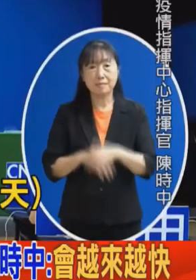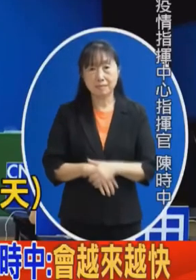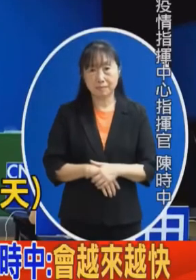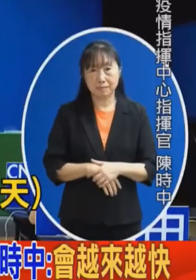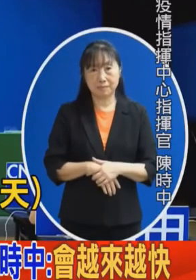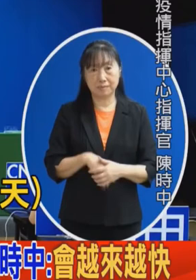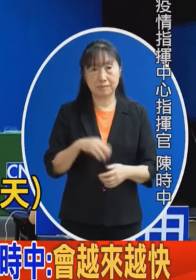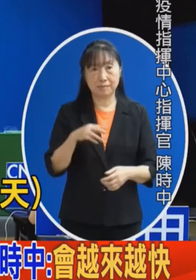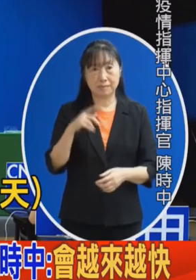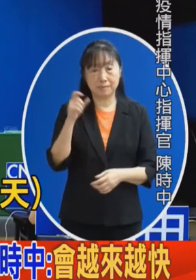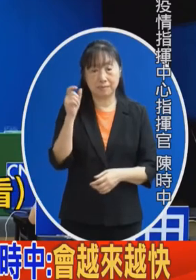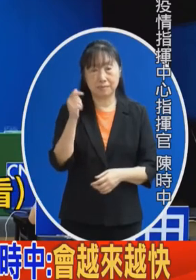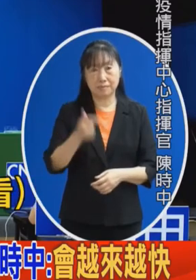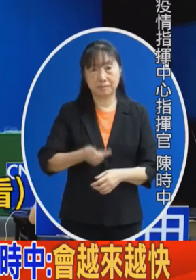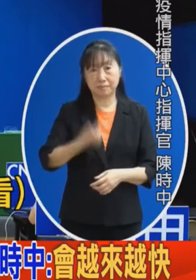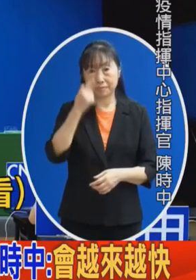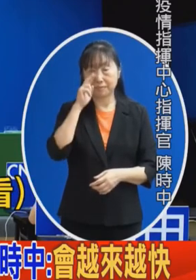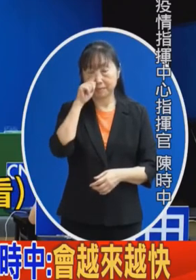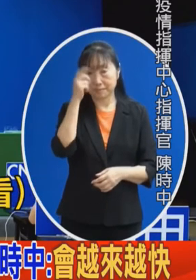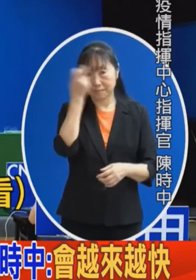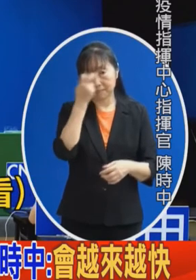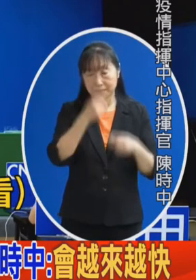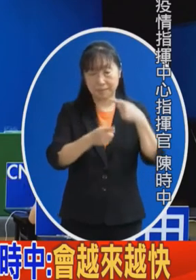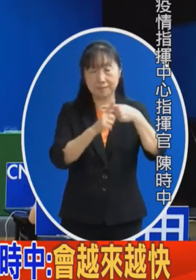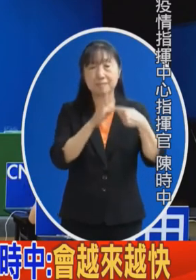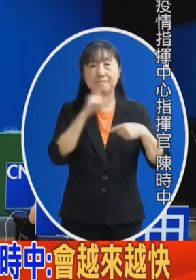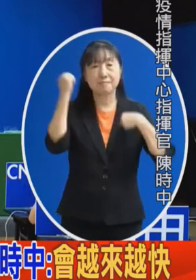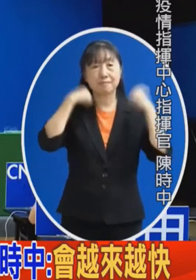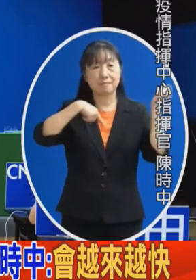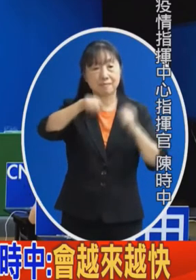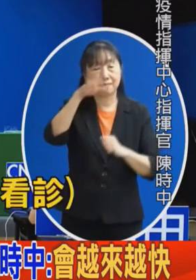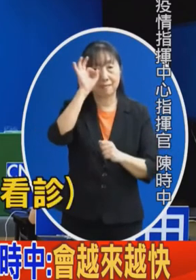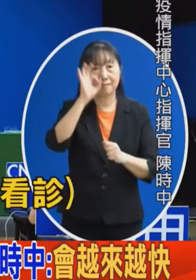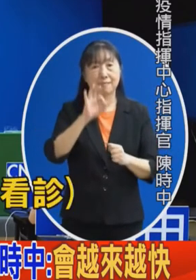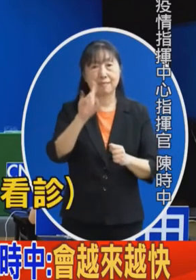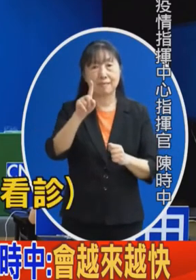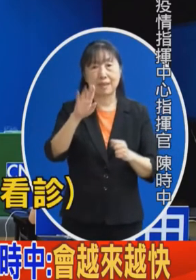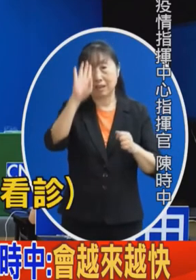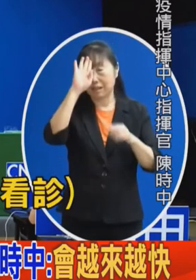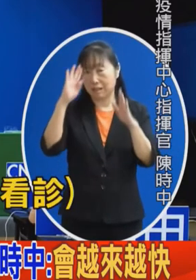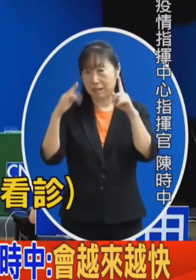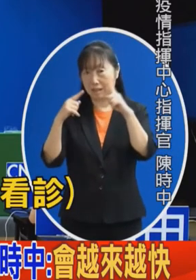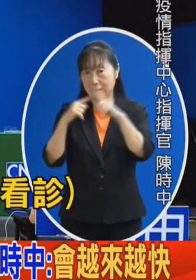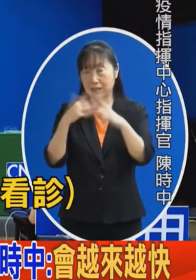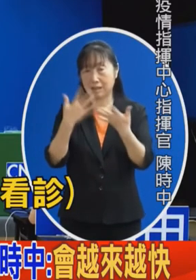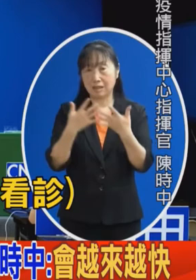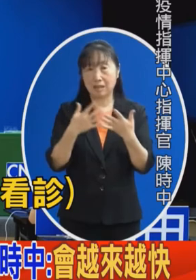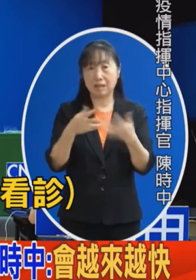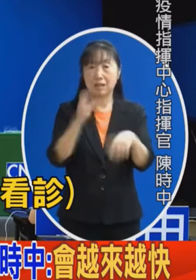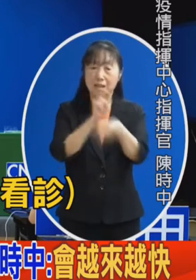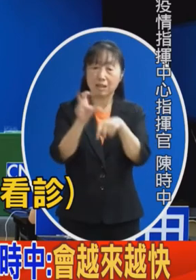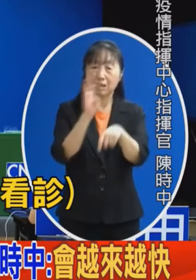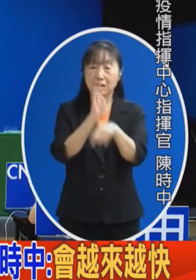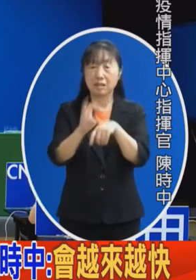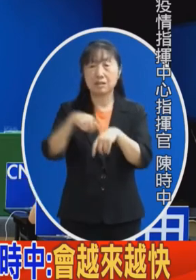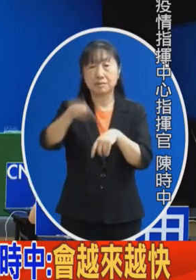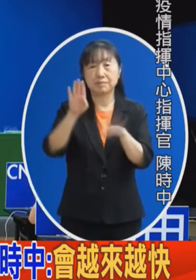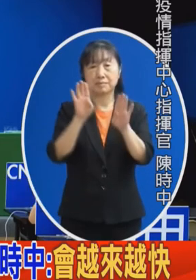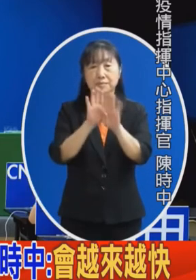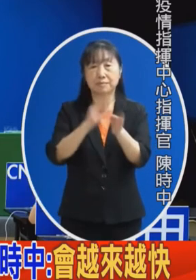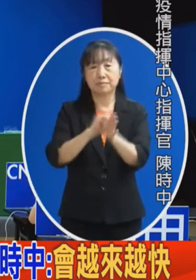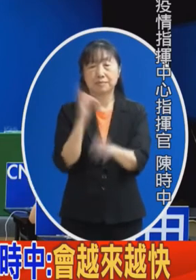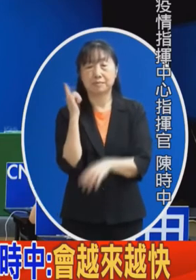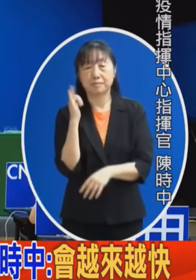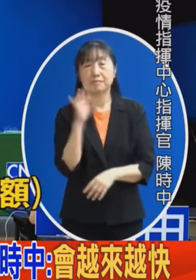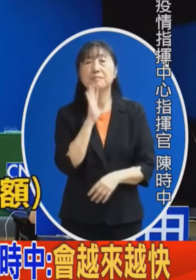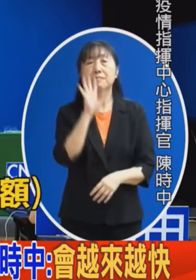状况很多。 快筛阳门诊的上路第一天，早上我们有到医院去看，但是光是一个病人至少就要花20到30分钟来看诊。那有一